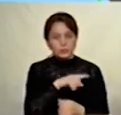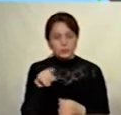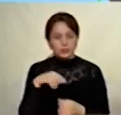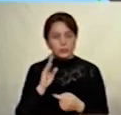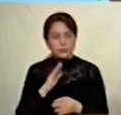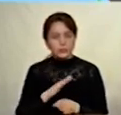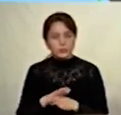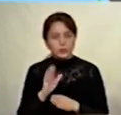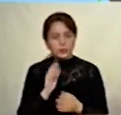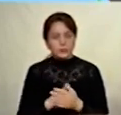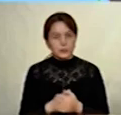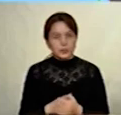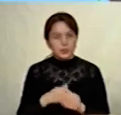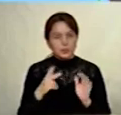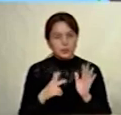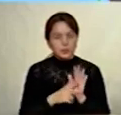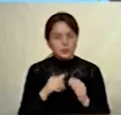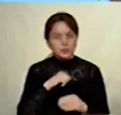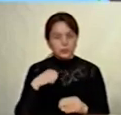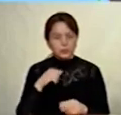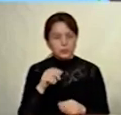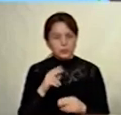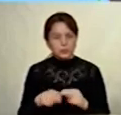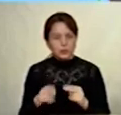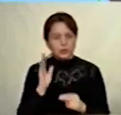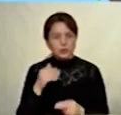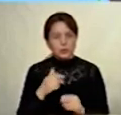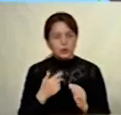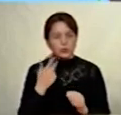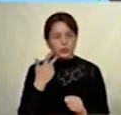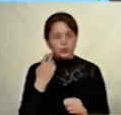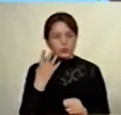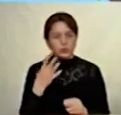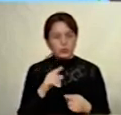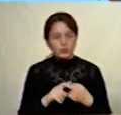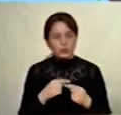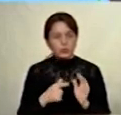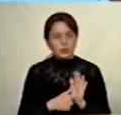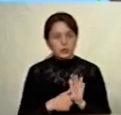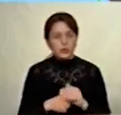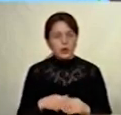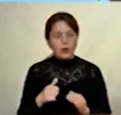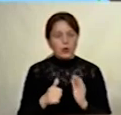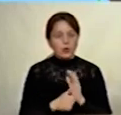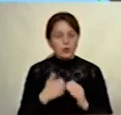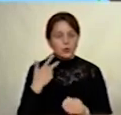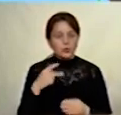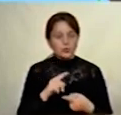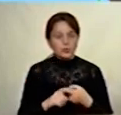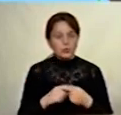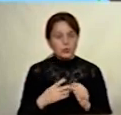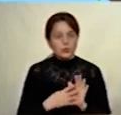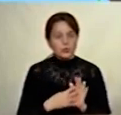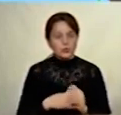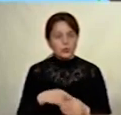qo'shib olamiz. Demak 8ni o'zi tushadi. 3 ga 4 ni qo'shsak 7, 6 ga 3 ni qo'shsak 9,